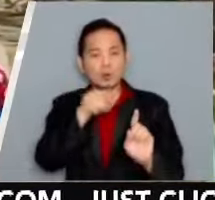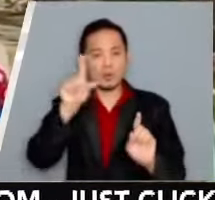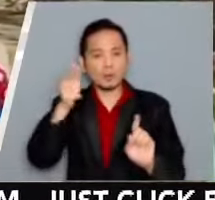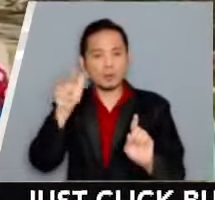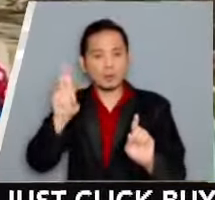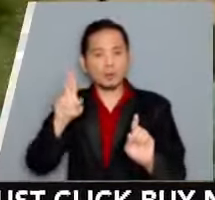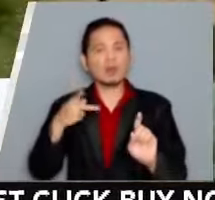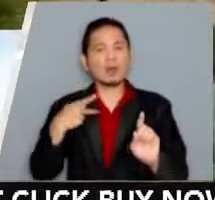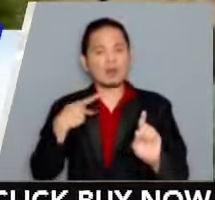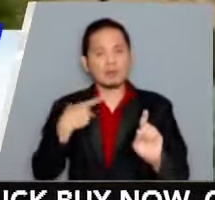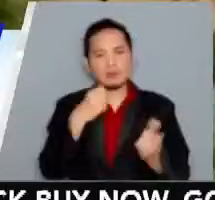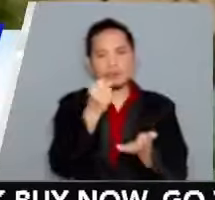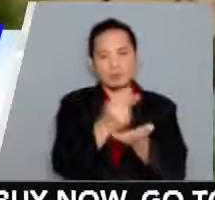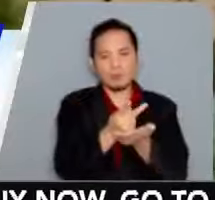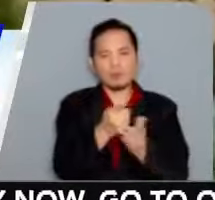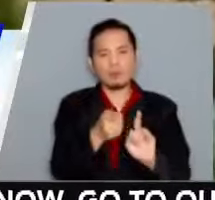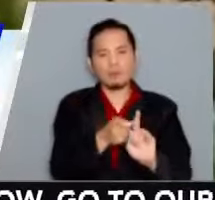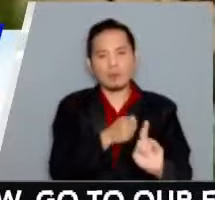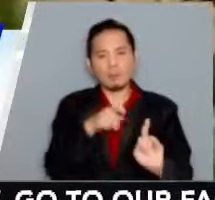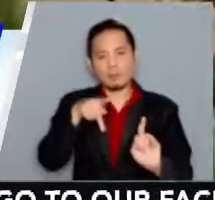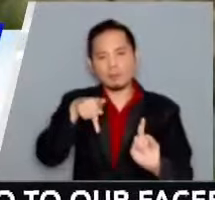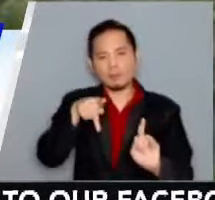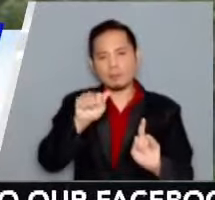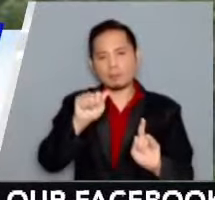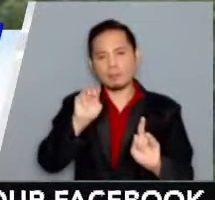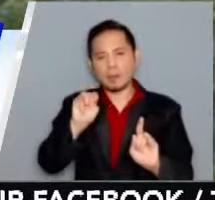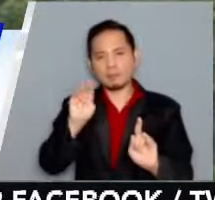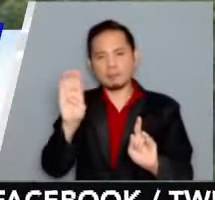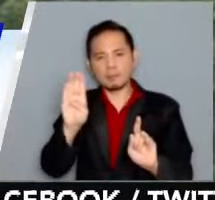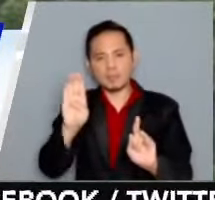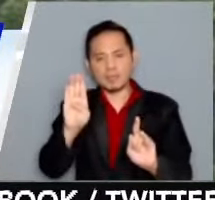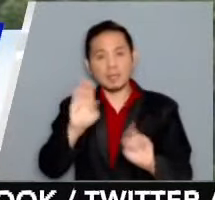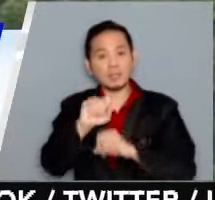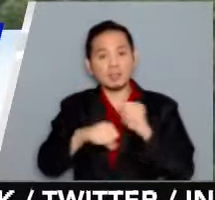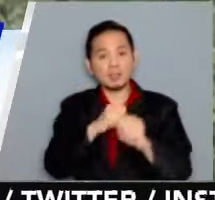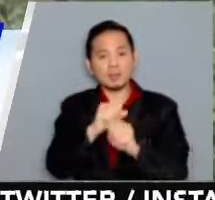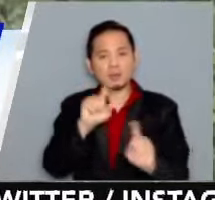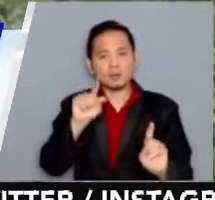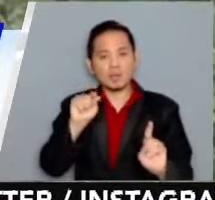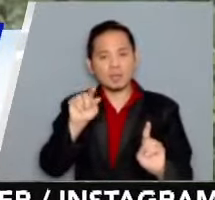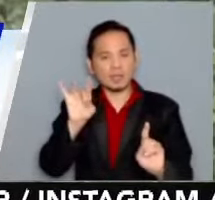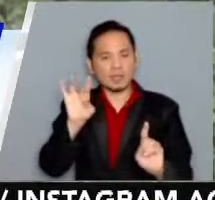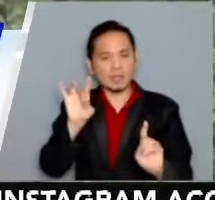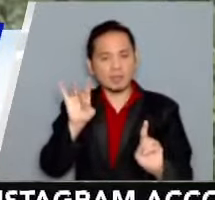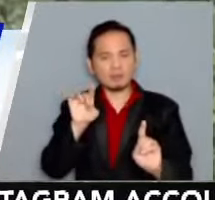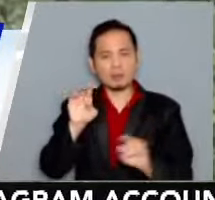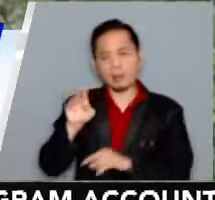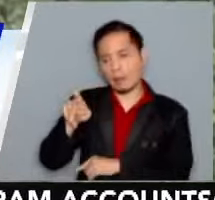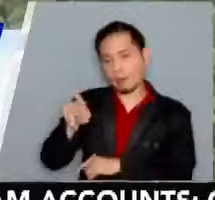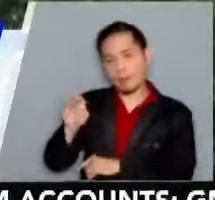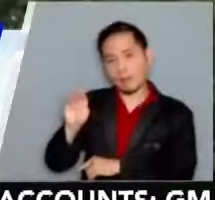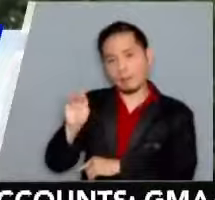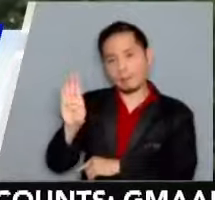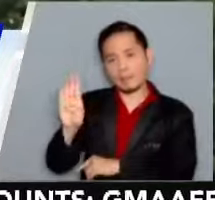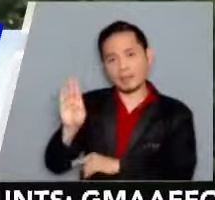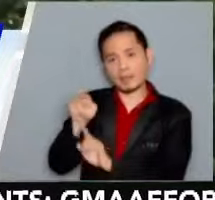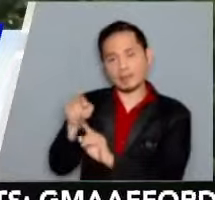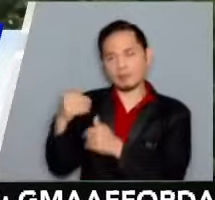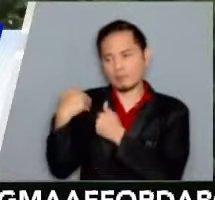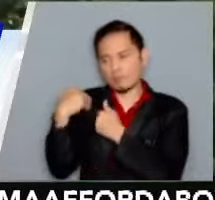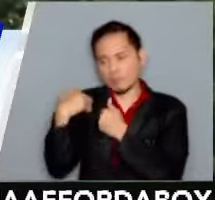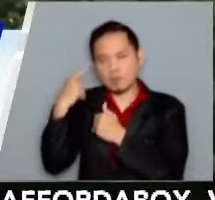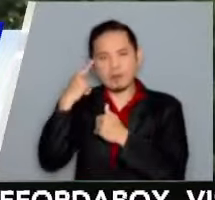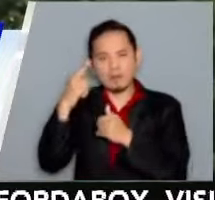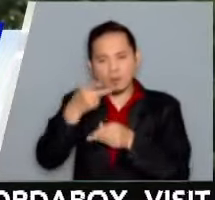area management board o pambi noong 2018 pambi ang ahensya sa ilalim ng danr na namamahala sa mga protected area